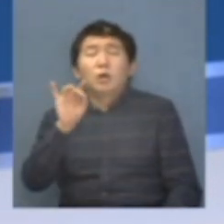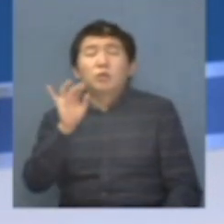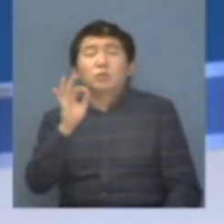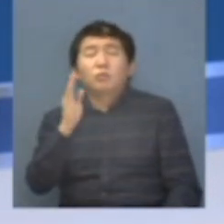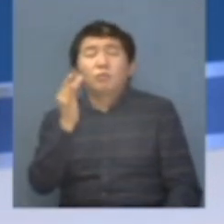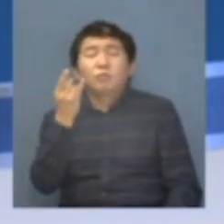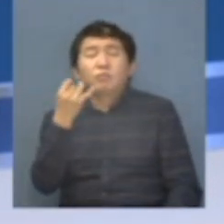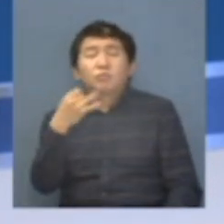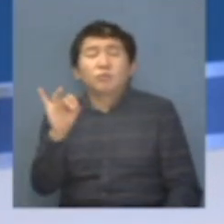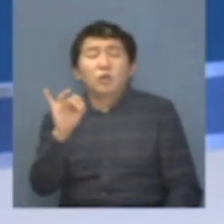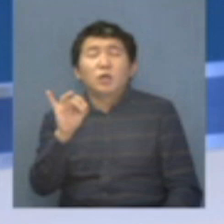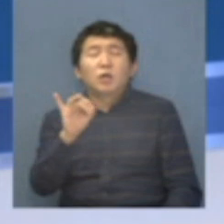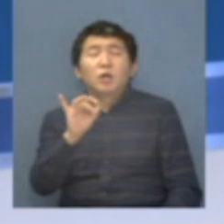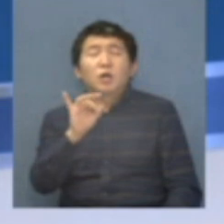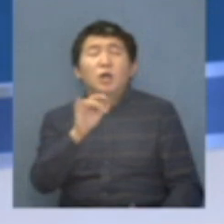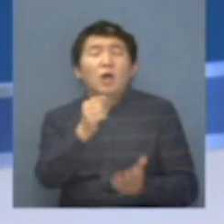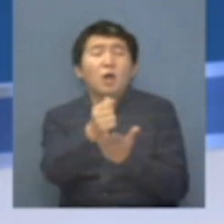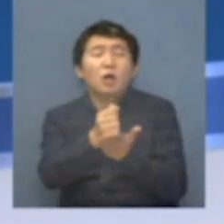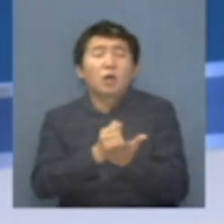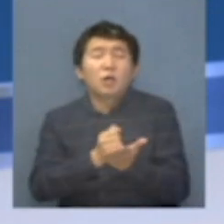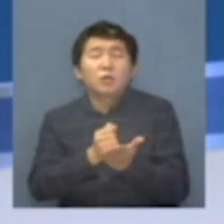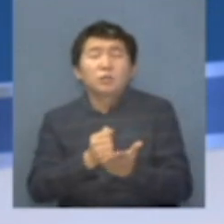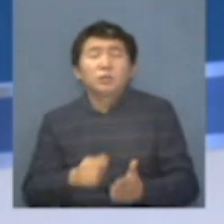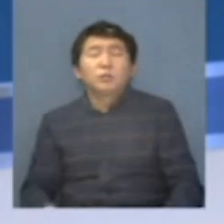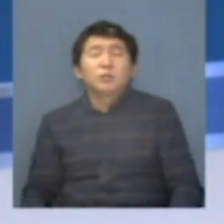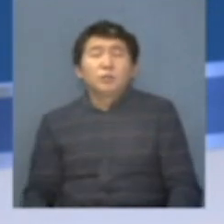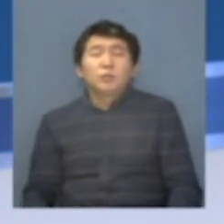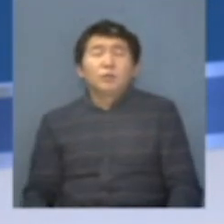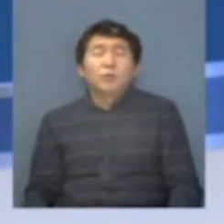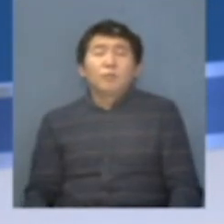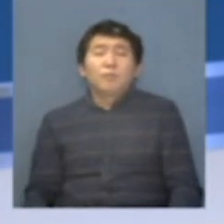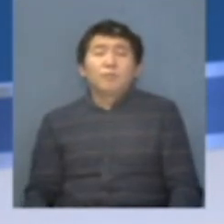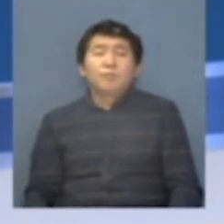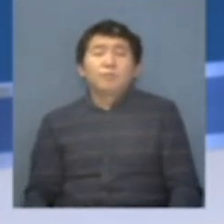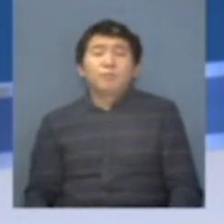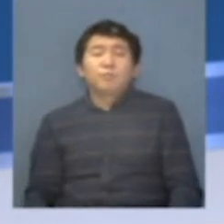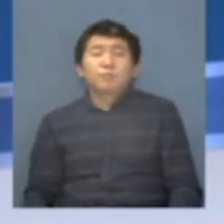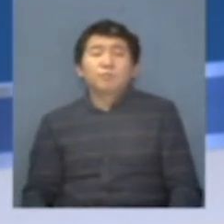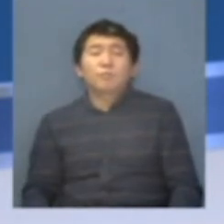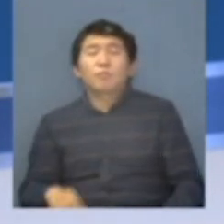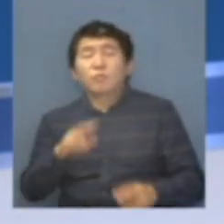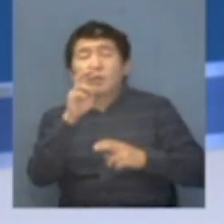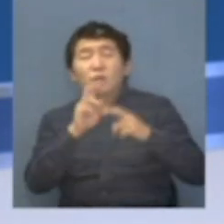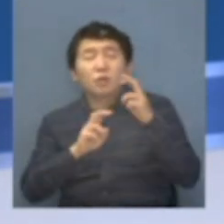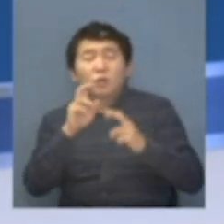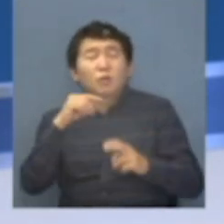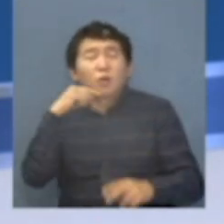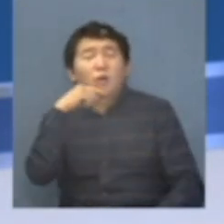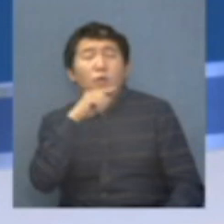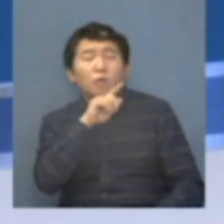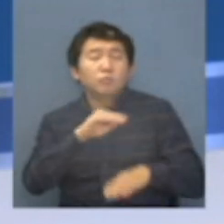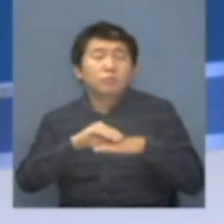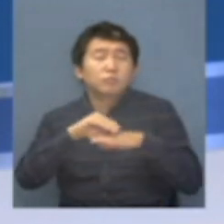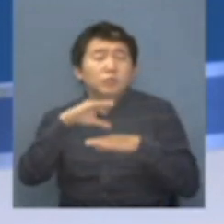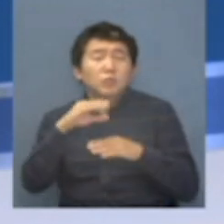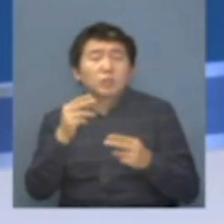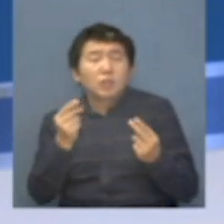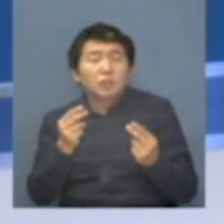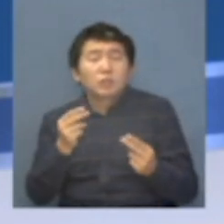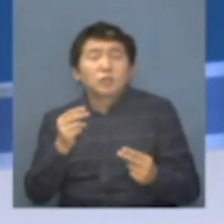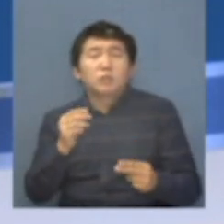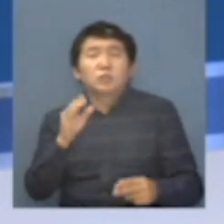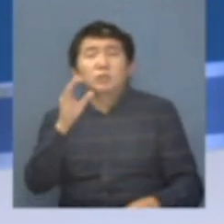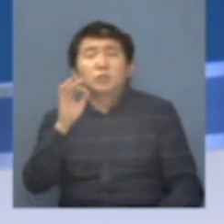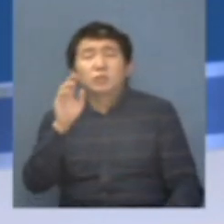нашем регионе отбор проводился по 5 отраслевым направлениям. Индустрия и промышленность, экономика и финансы, социальная